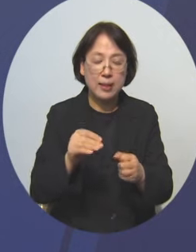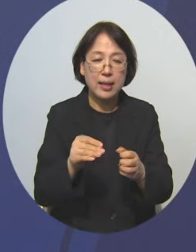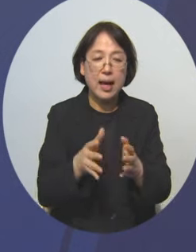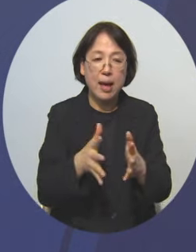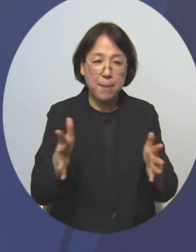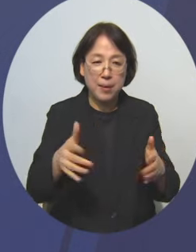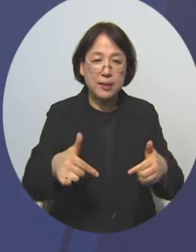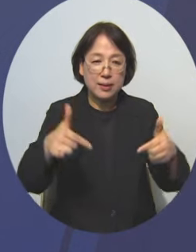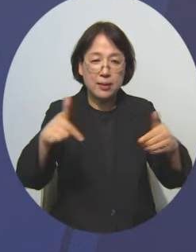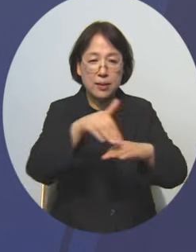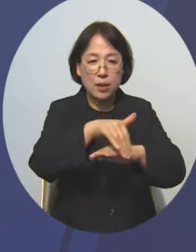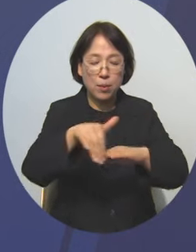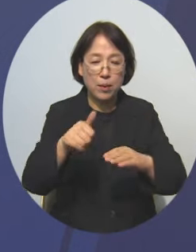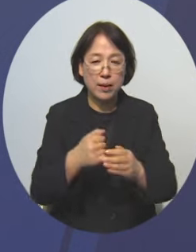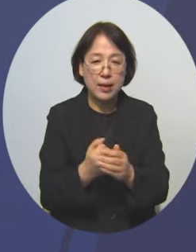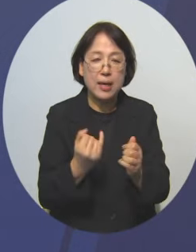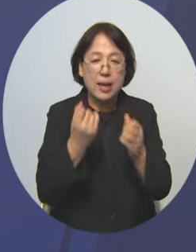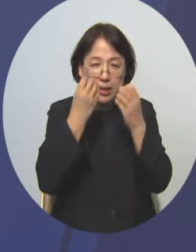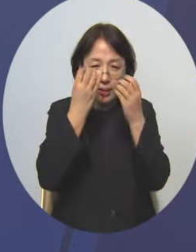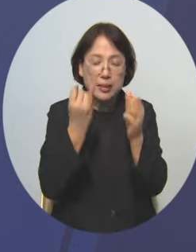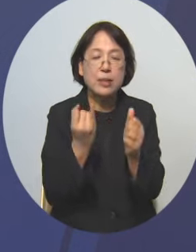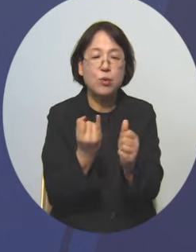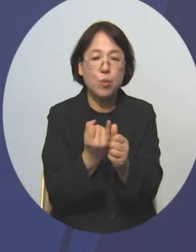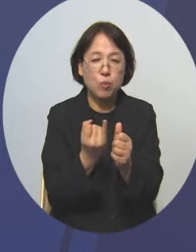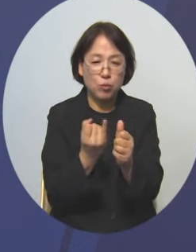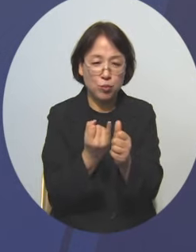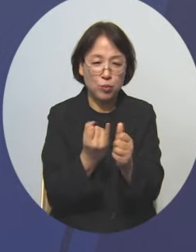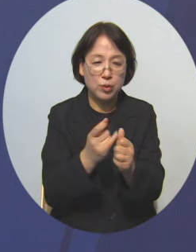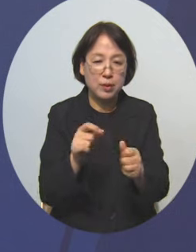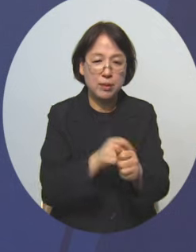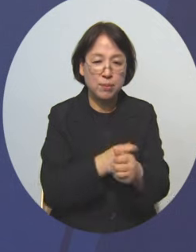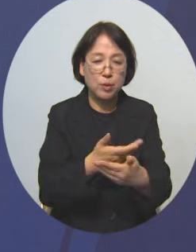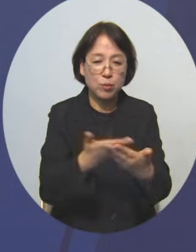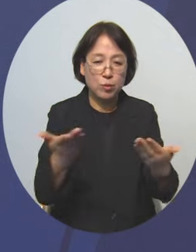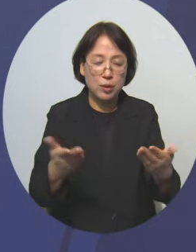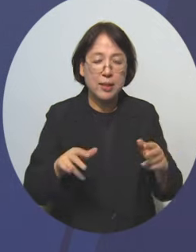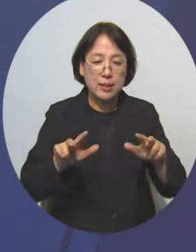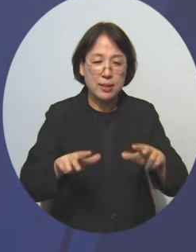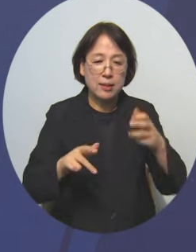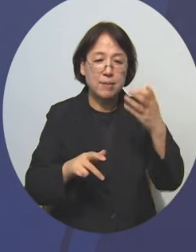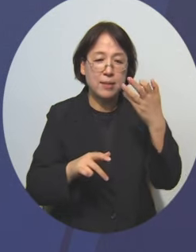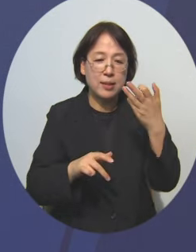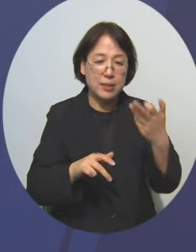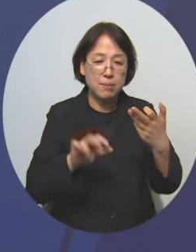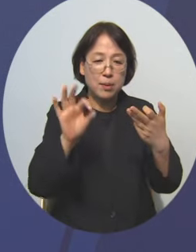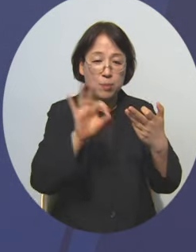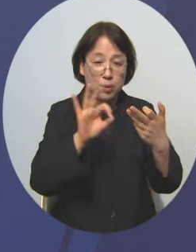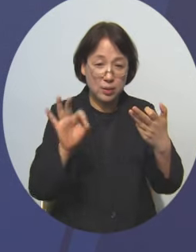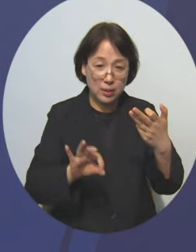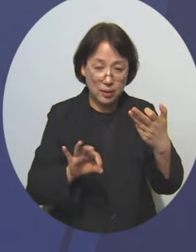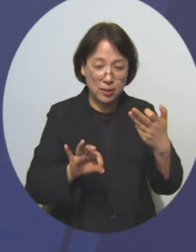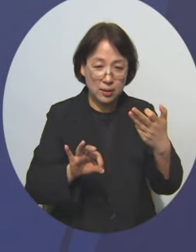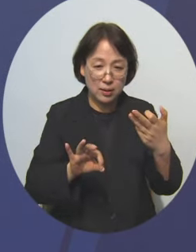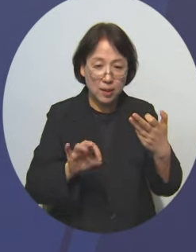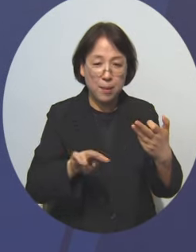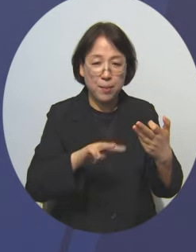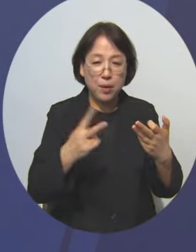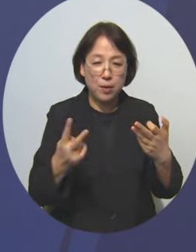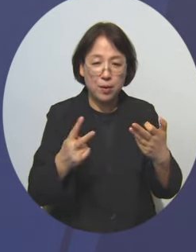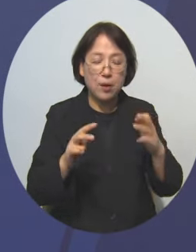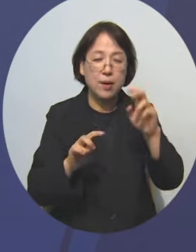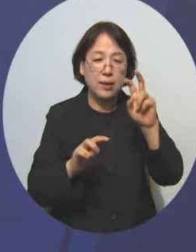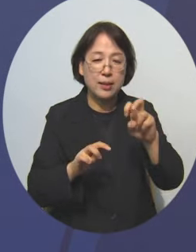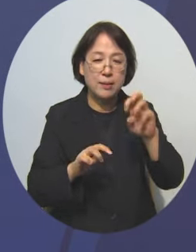아울러 민간 분양 내 신혼부부 특별공급 물량 비중을 현행 18% 연 3만 6천 호에서 23%